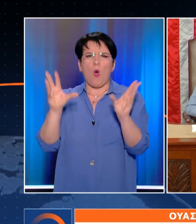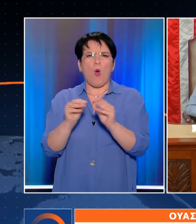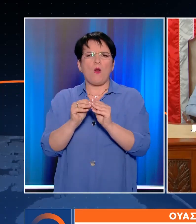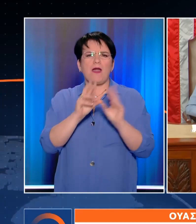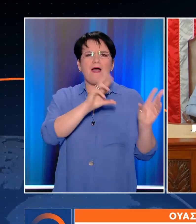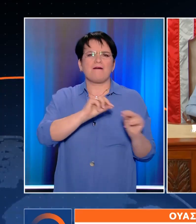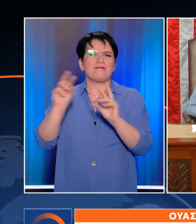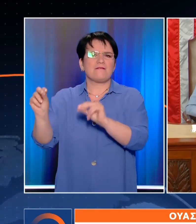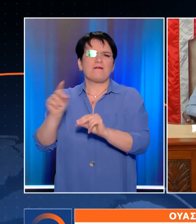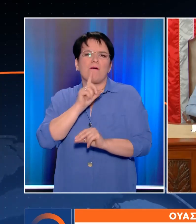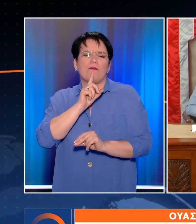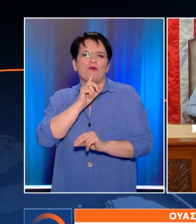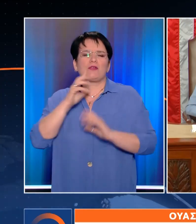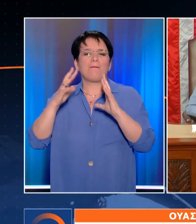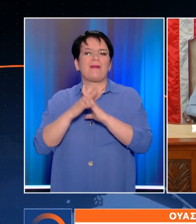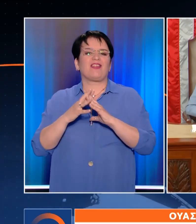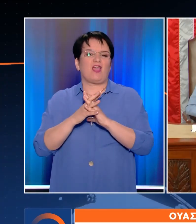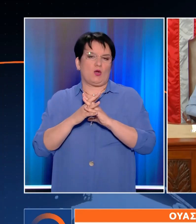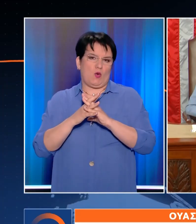Παρθενώνα,